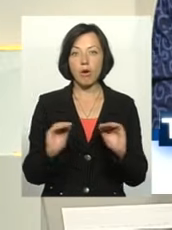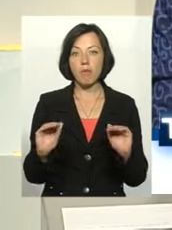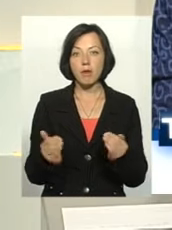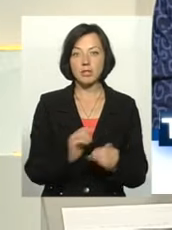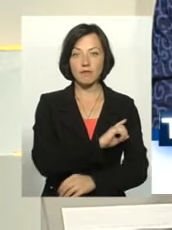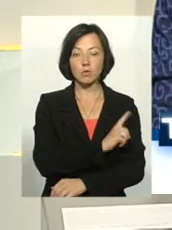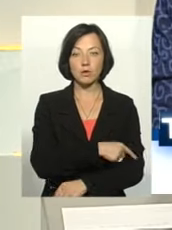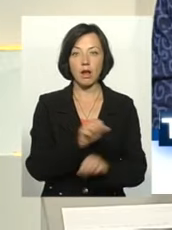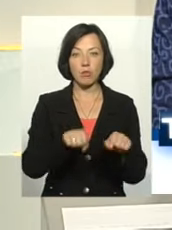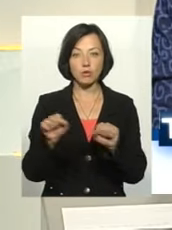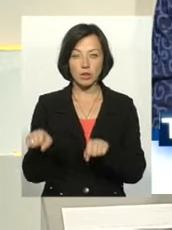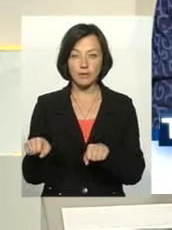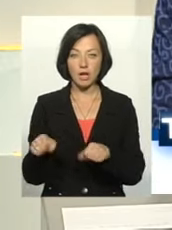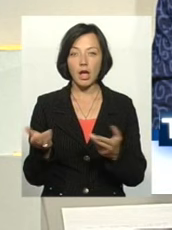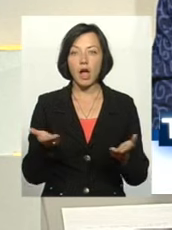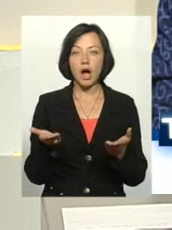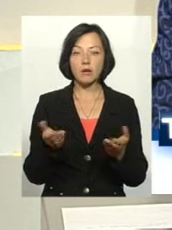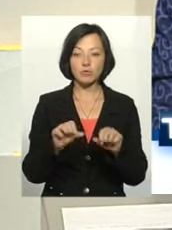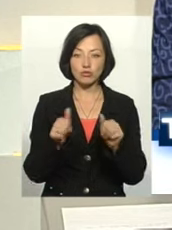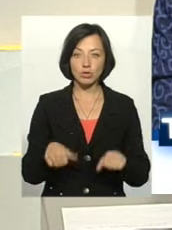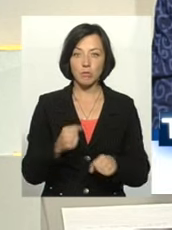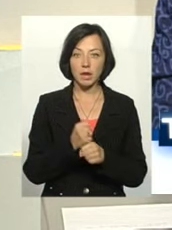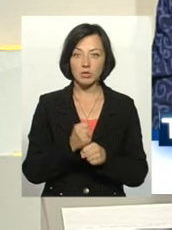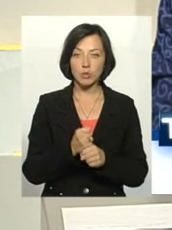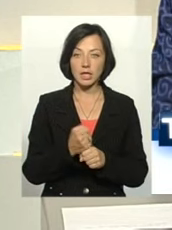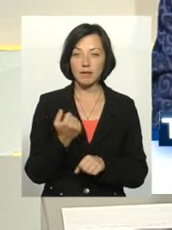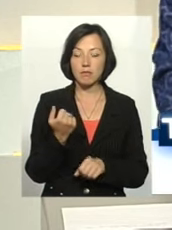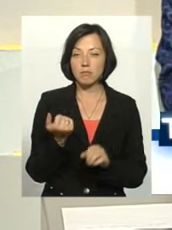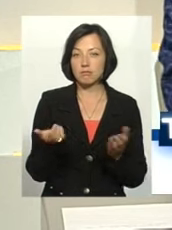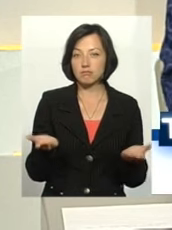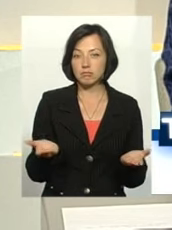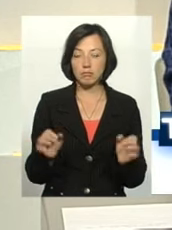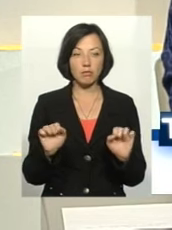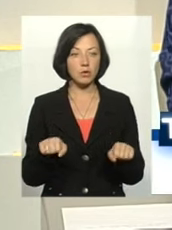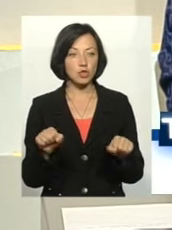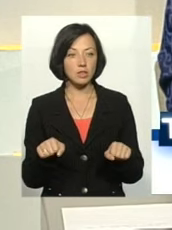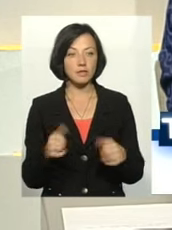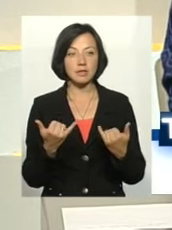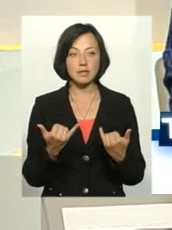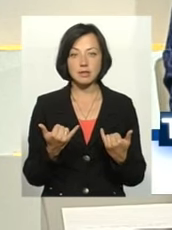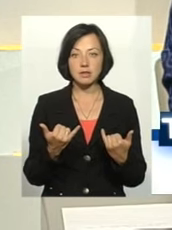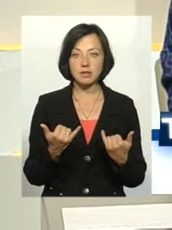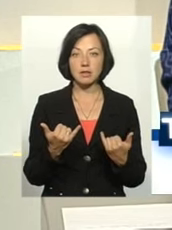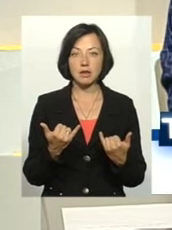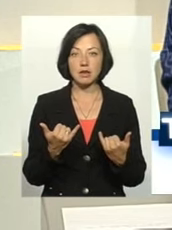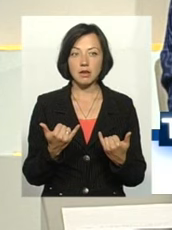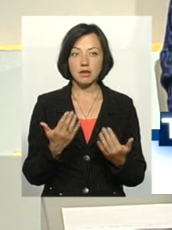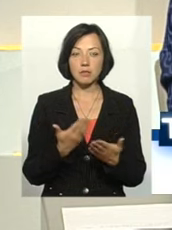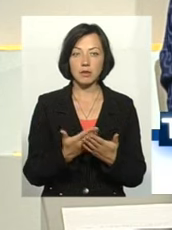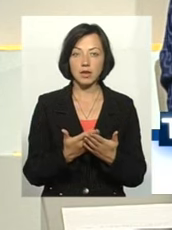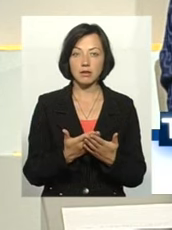функціональні можливості? Яким чином працюєте, можливо, з уже діючими гуртожитками